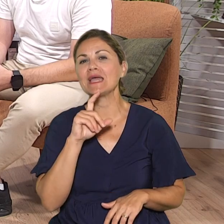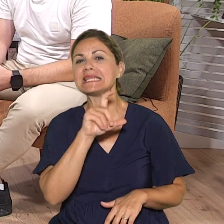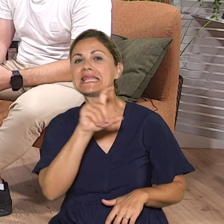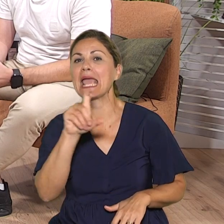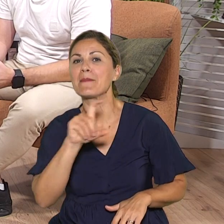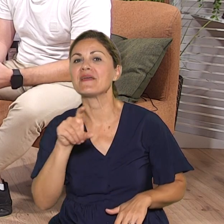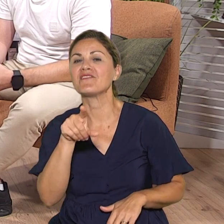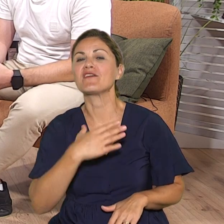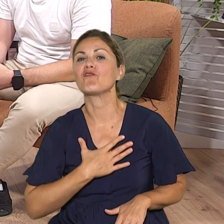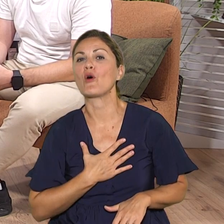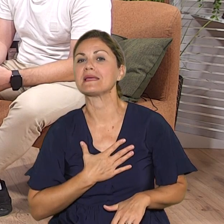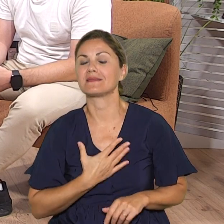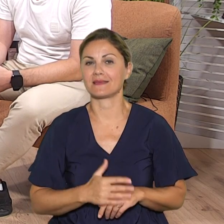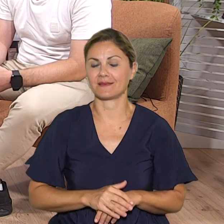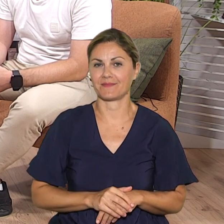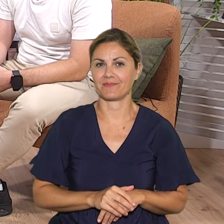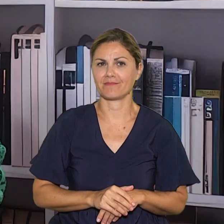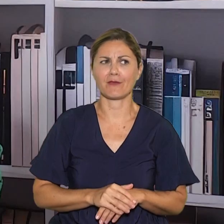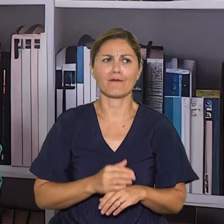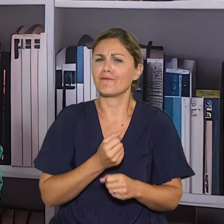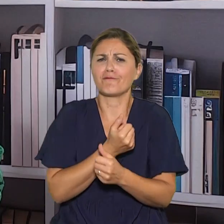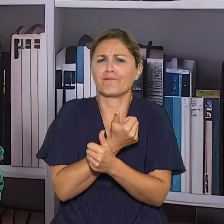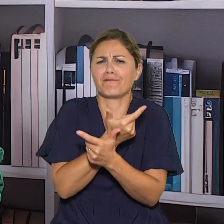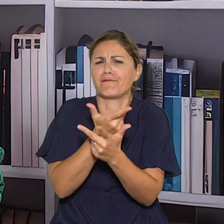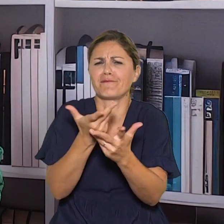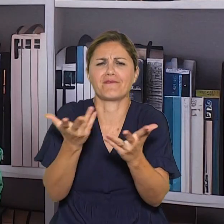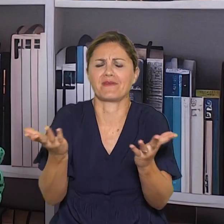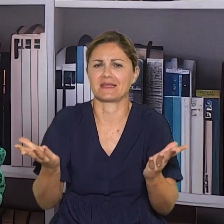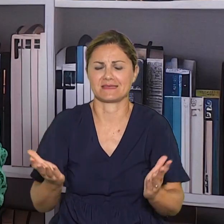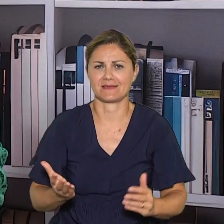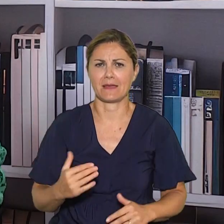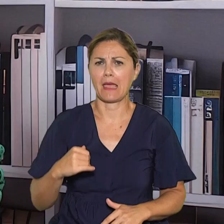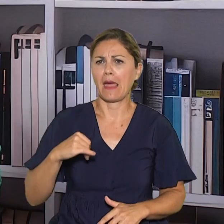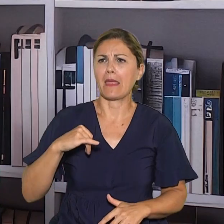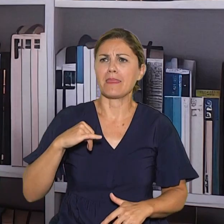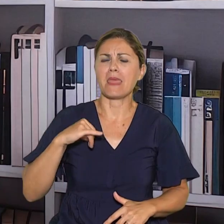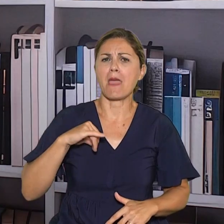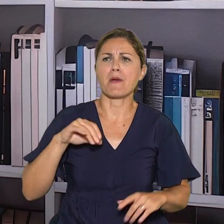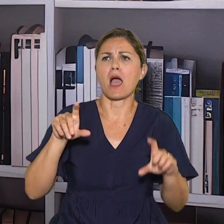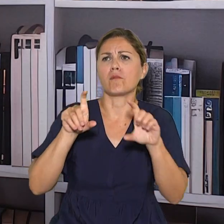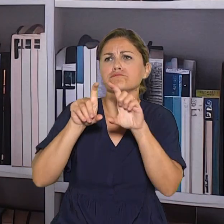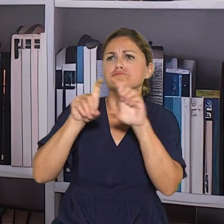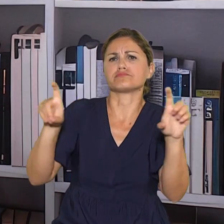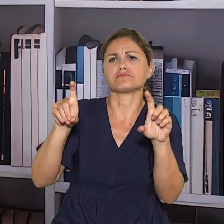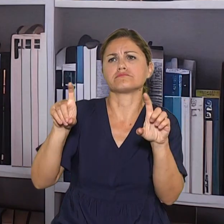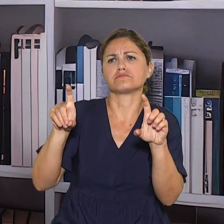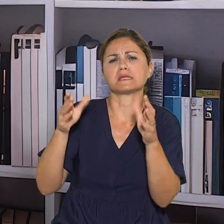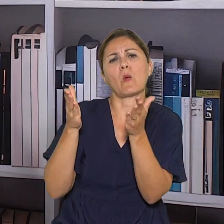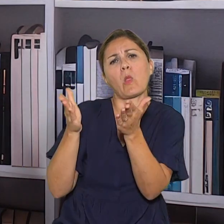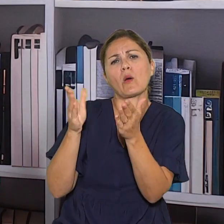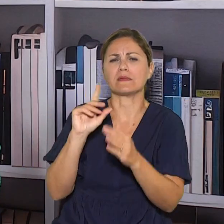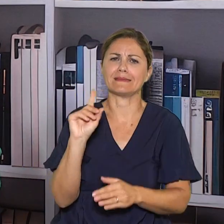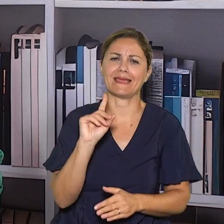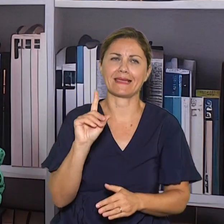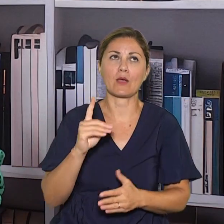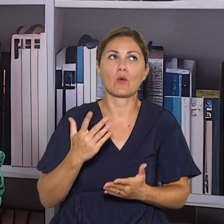u vašim pjesmama? Koje teme obrađujete? Svakakve, razne. Nemam ja određenu temu. Meni je to stvar